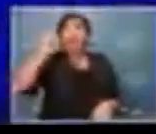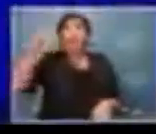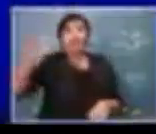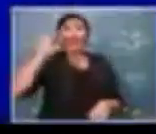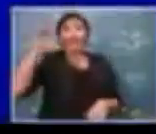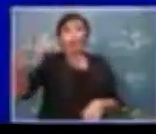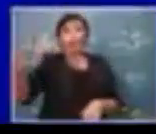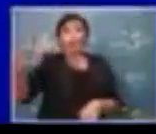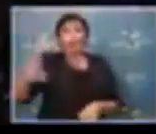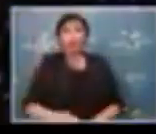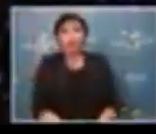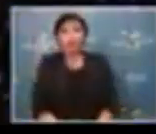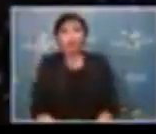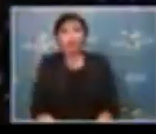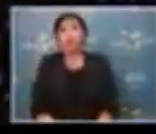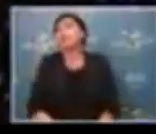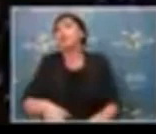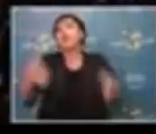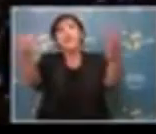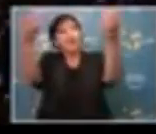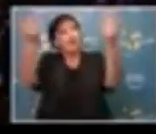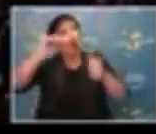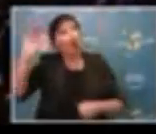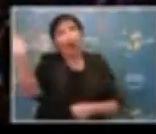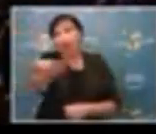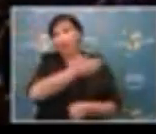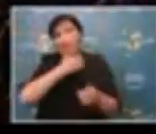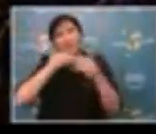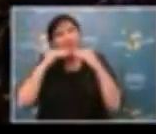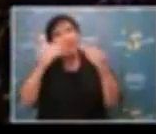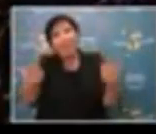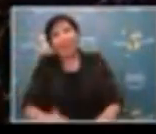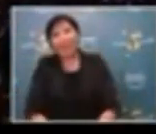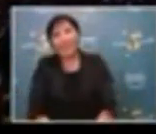1, 2, 1, 2, 3, 4. Ciao a tutti, grazie.